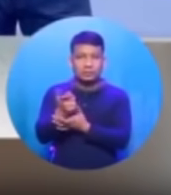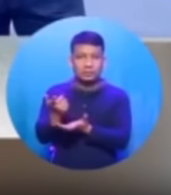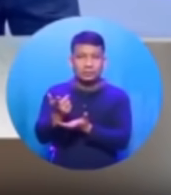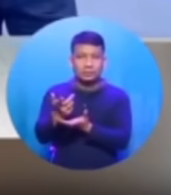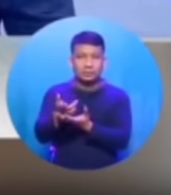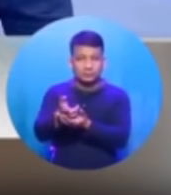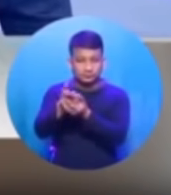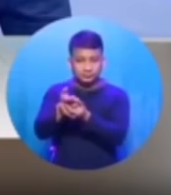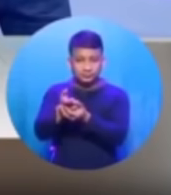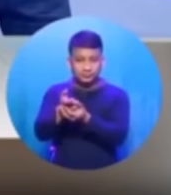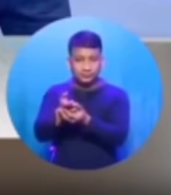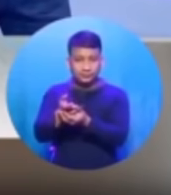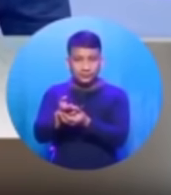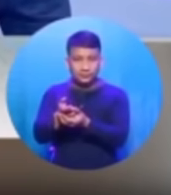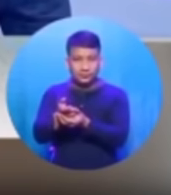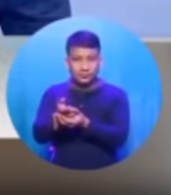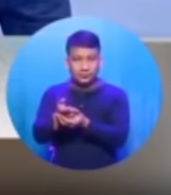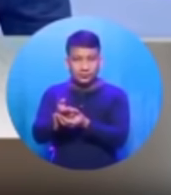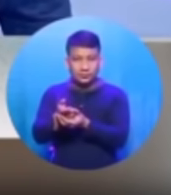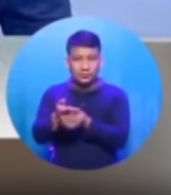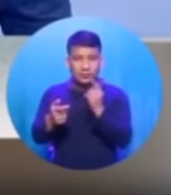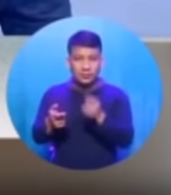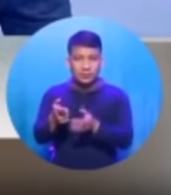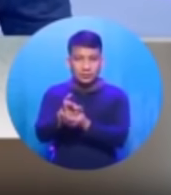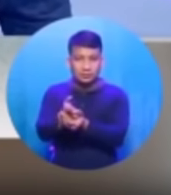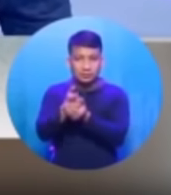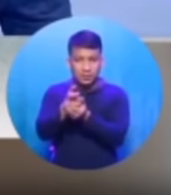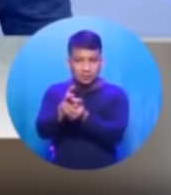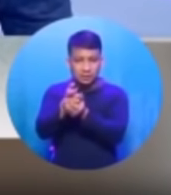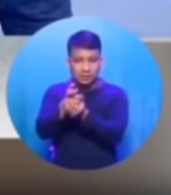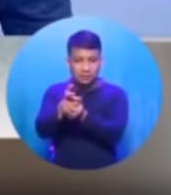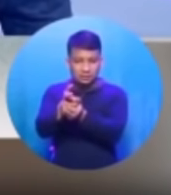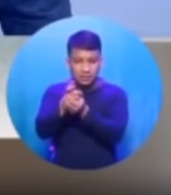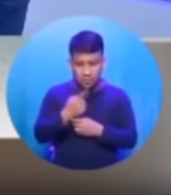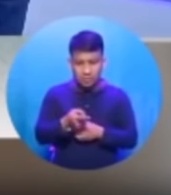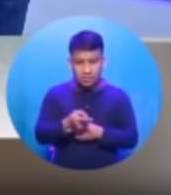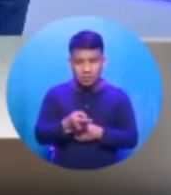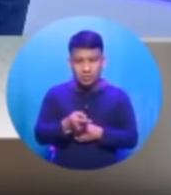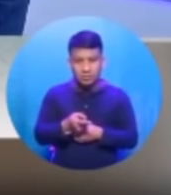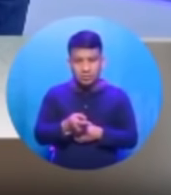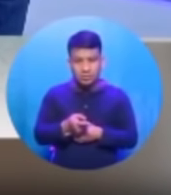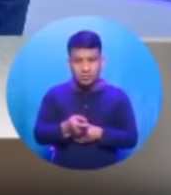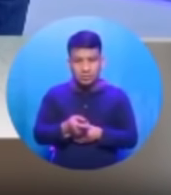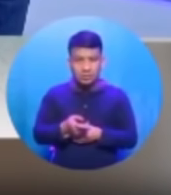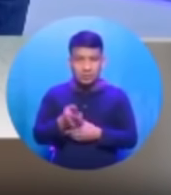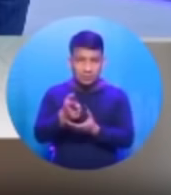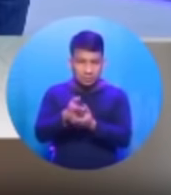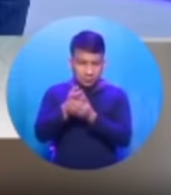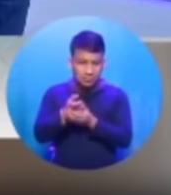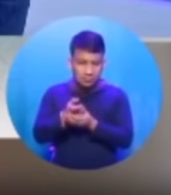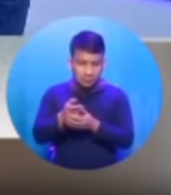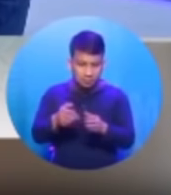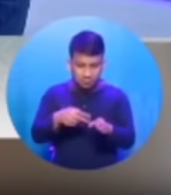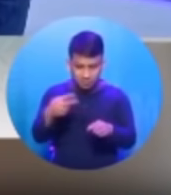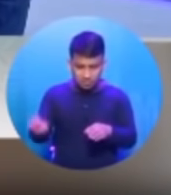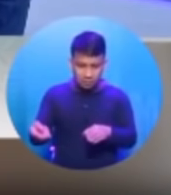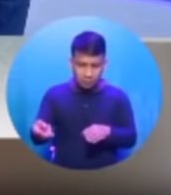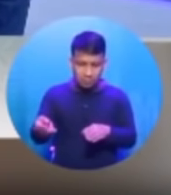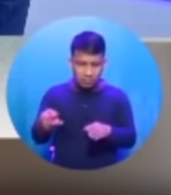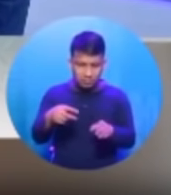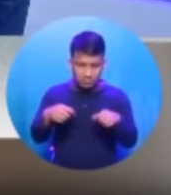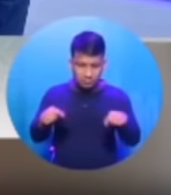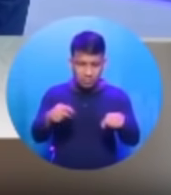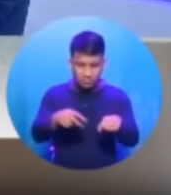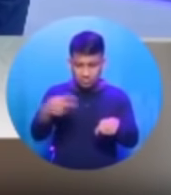na-aksidenteng nakalabit yung barel kung tatlo hanggang apat na putok yung narinig nila? Nung nabaril na siya, tapos napunta na po siya sa